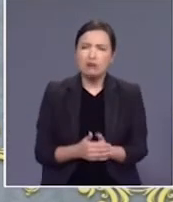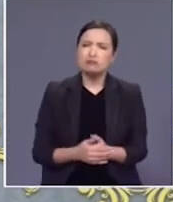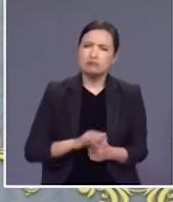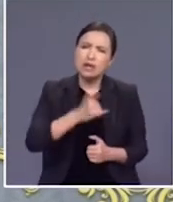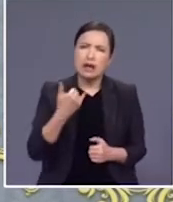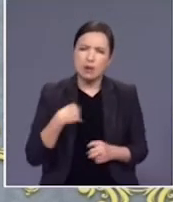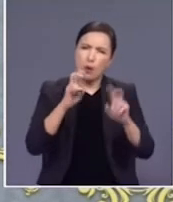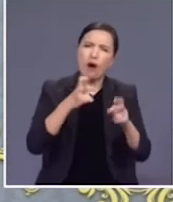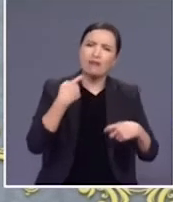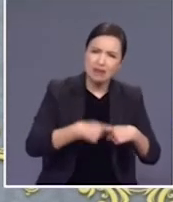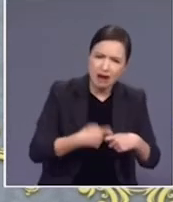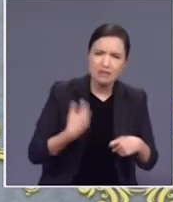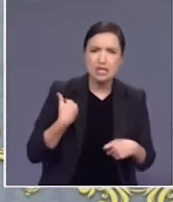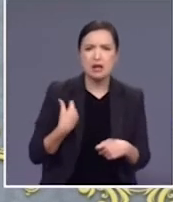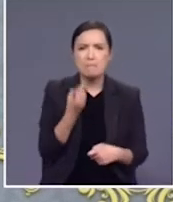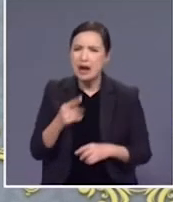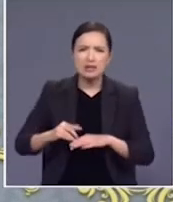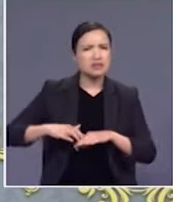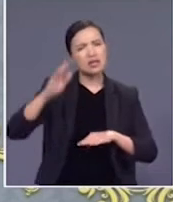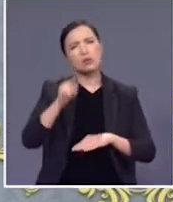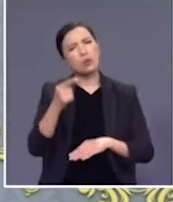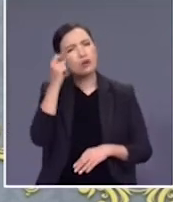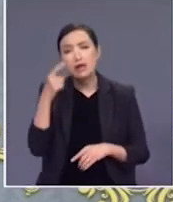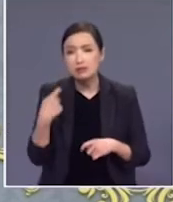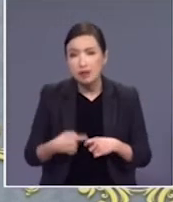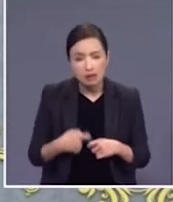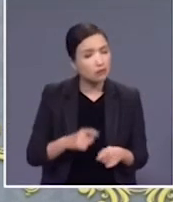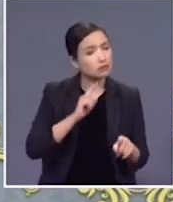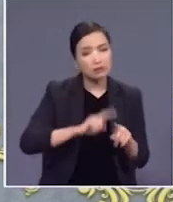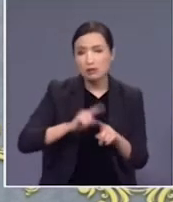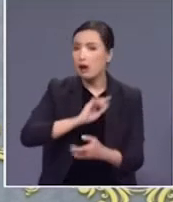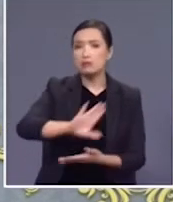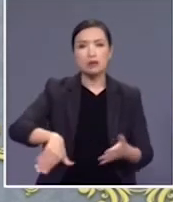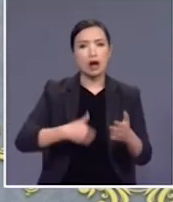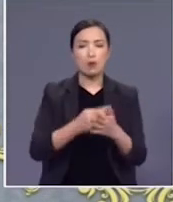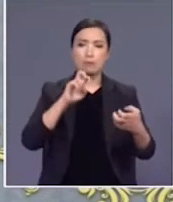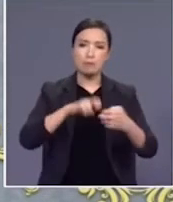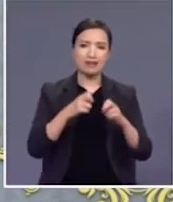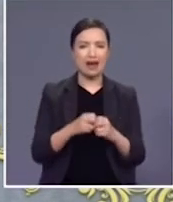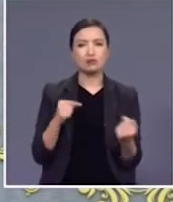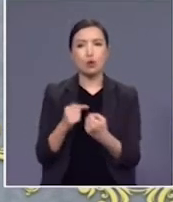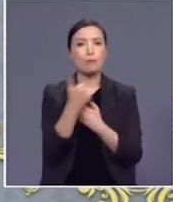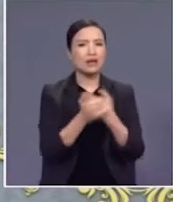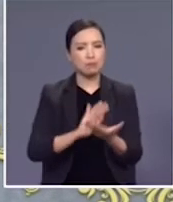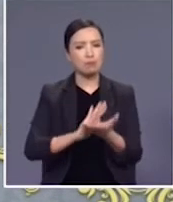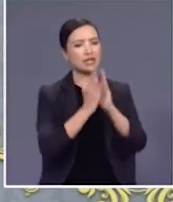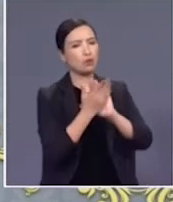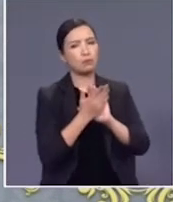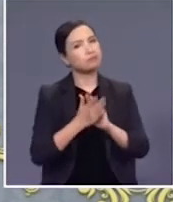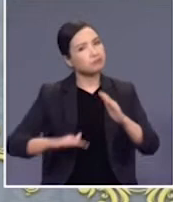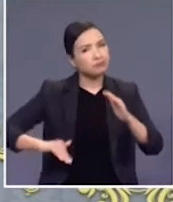นะครับมากเกินไปที่ทุกคนจะเข้าใจได้ทุกอย่างเหล่านี้มันจะเป็นปัญหาทำให้การไปรูปของเราไม่สำเร็จนะครับที่ผ่านม